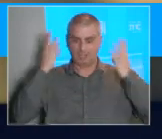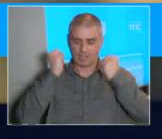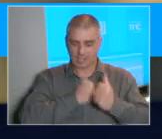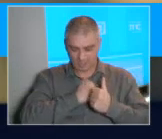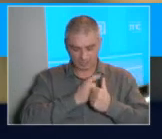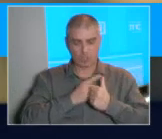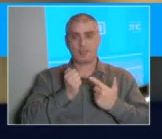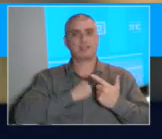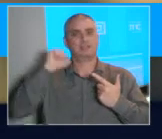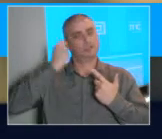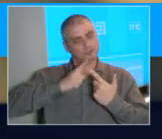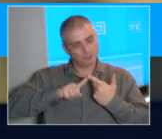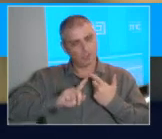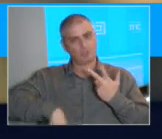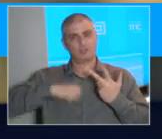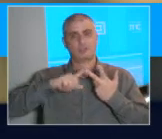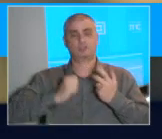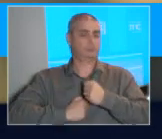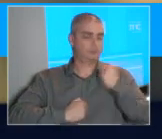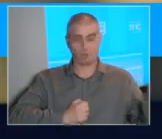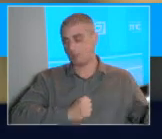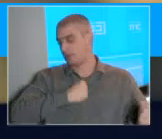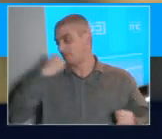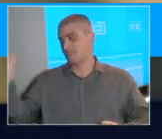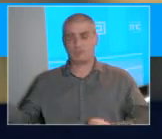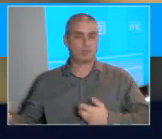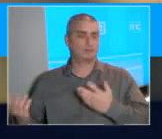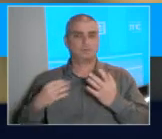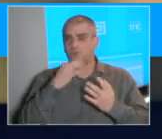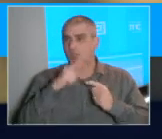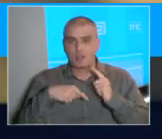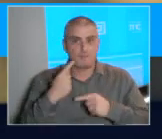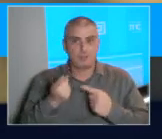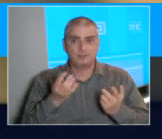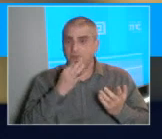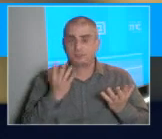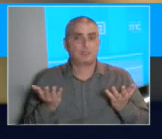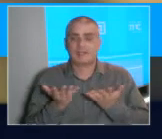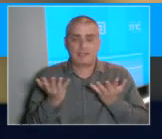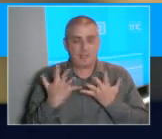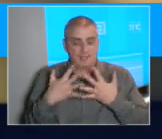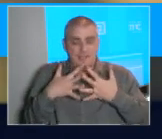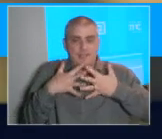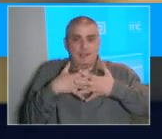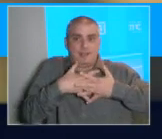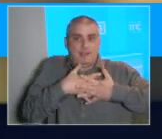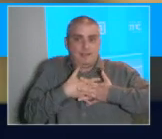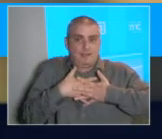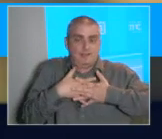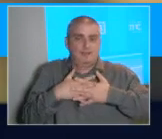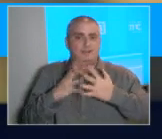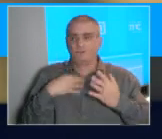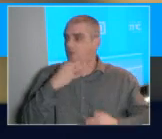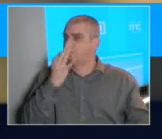חרדיות, דתיות ציוניות, שמאלניות, ימניות, והשאלה הבאה שצריכה אולי להישאל, זה איך זה יכול להיות שזה בכלל מתרחש? אז